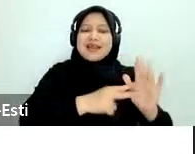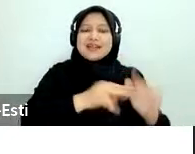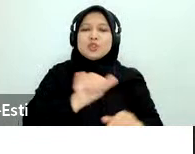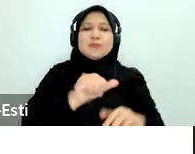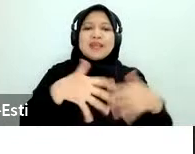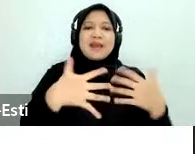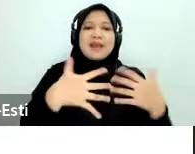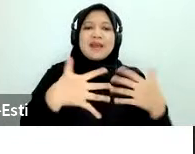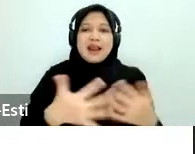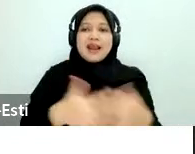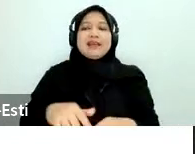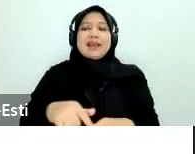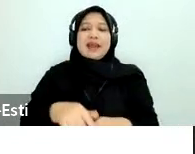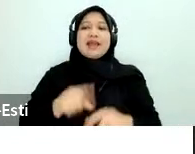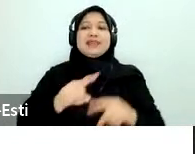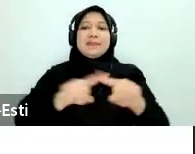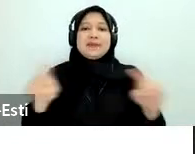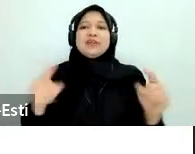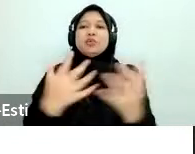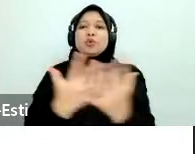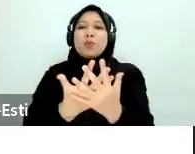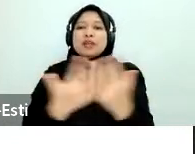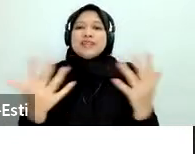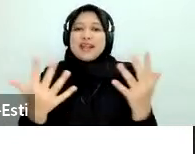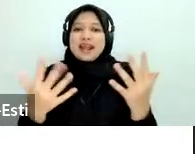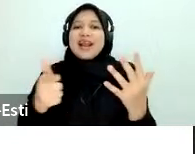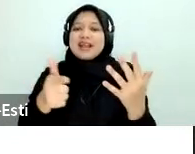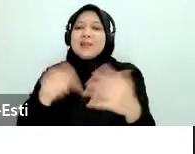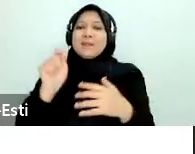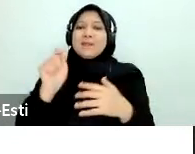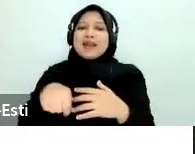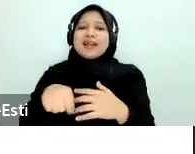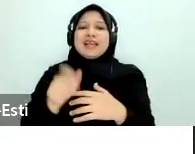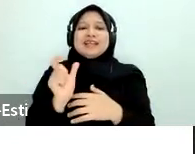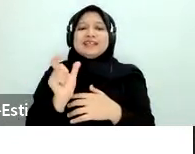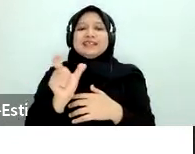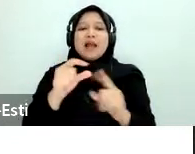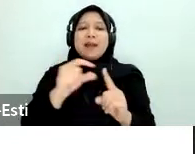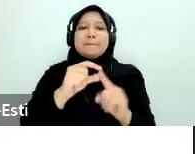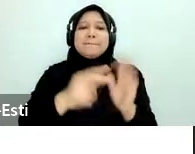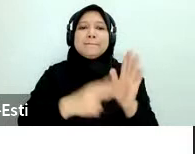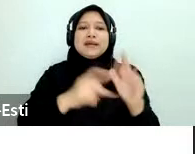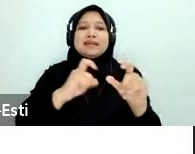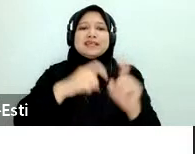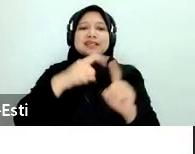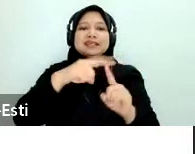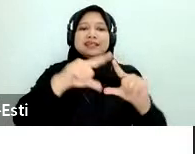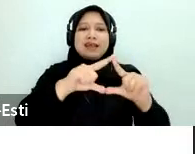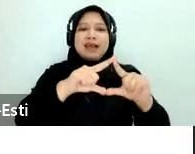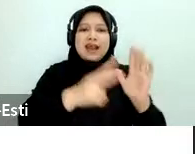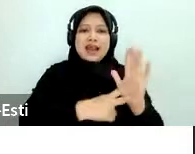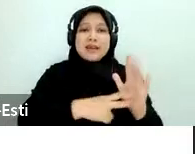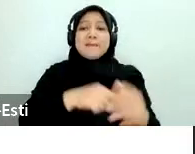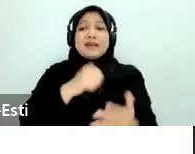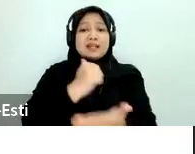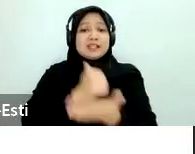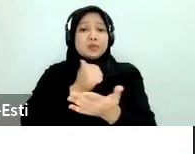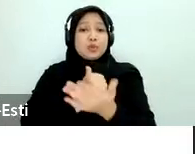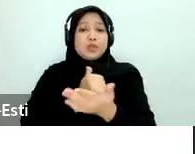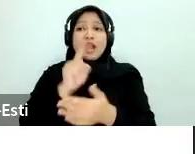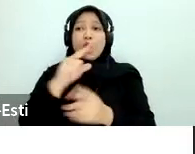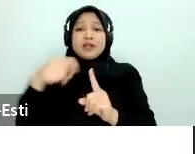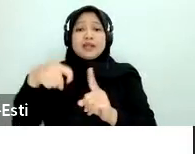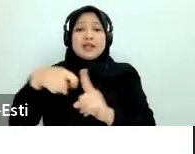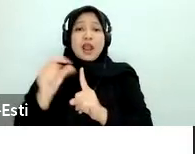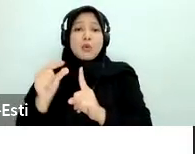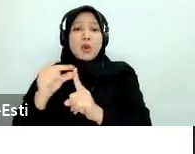memperjelas makna penodaan agama yang tidak ada dalam KUHP dan tidak ada dalam dakwah dan tentu saja kita bisa